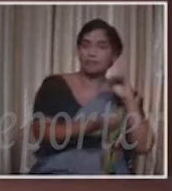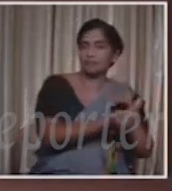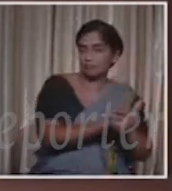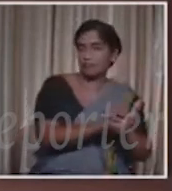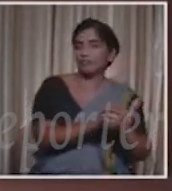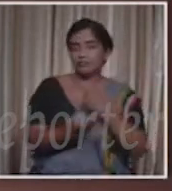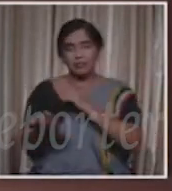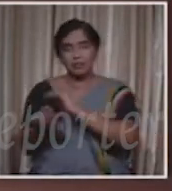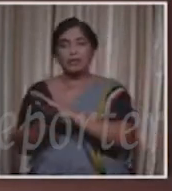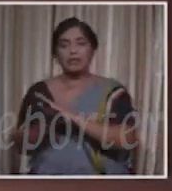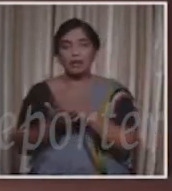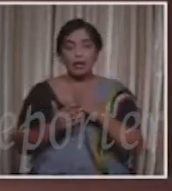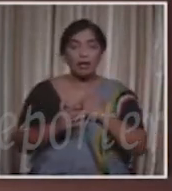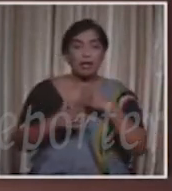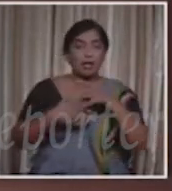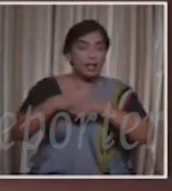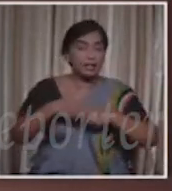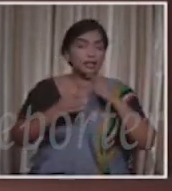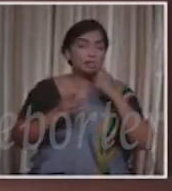වෙලාවේ ජාතික සමගිය වෙනුවෙන් පෙනහිටපු දේශපාලන ව්‍යාපාරය